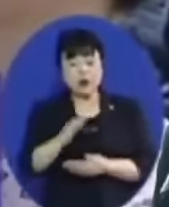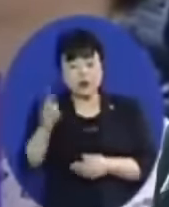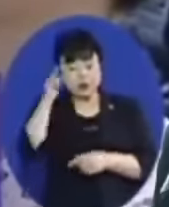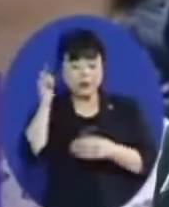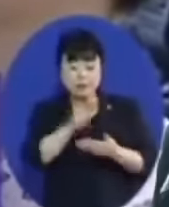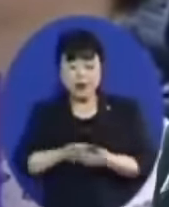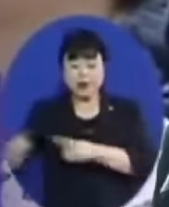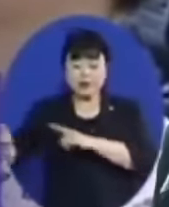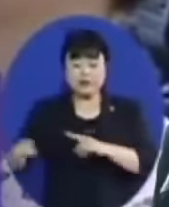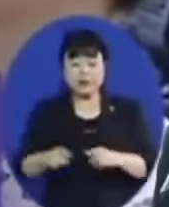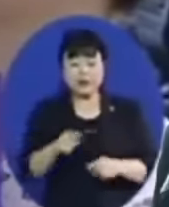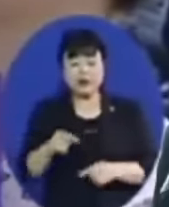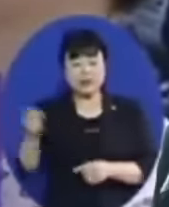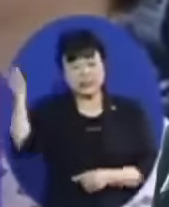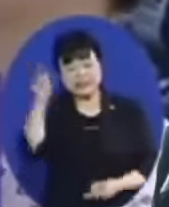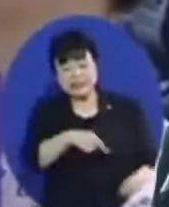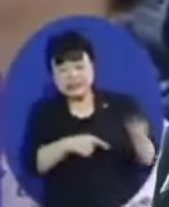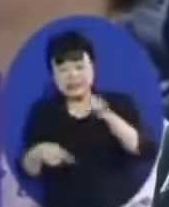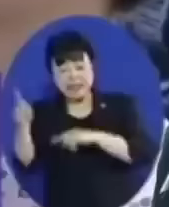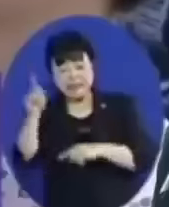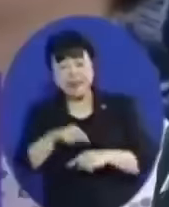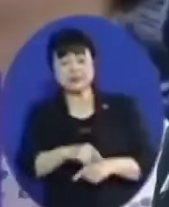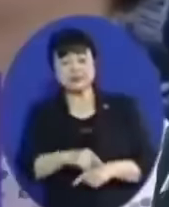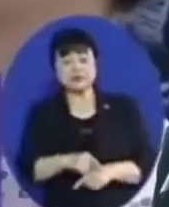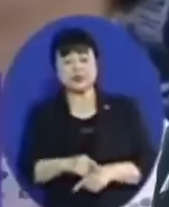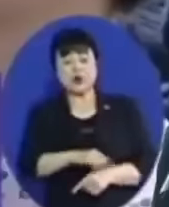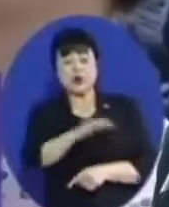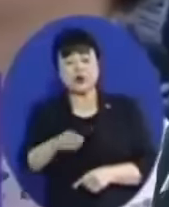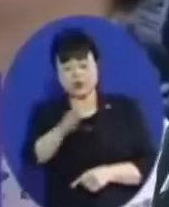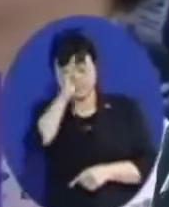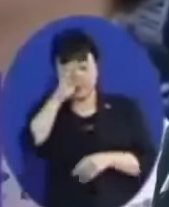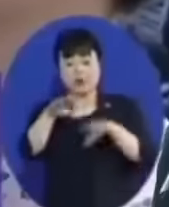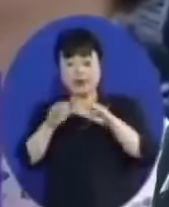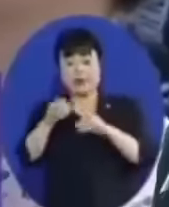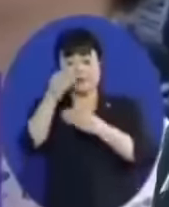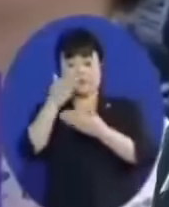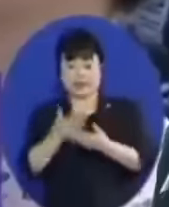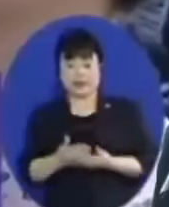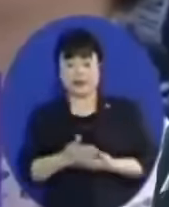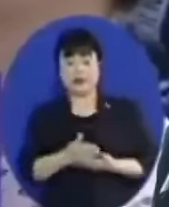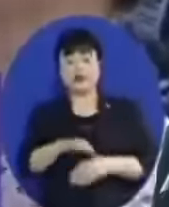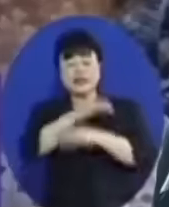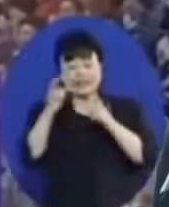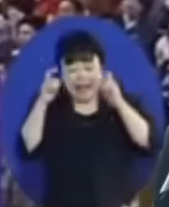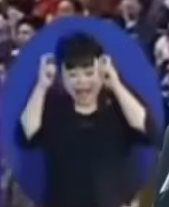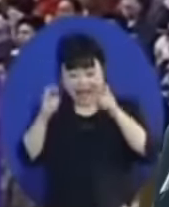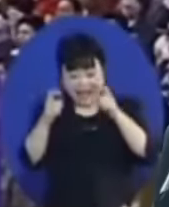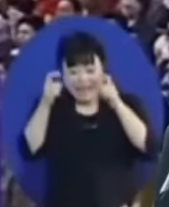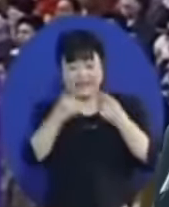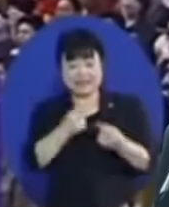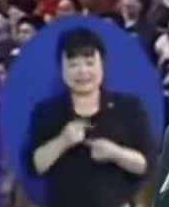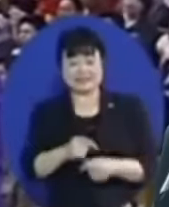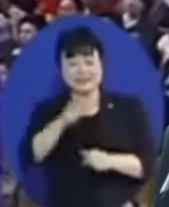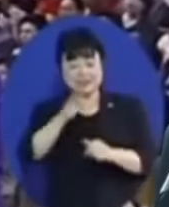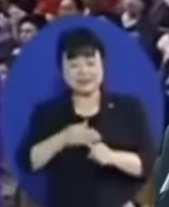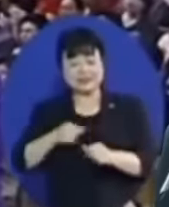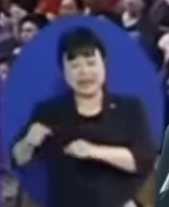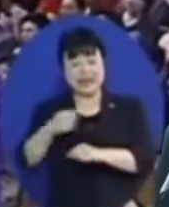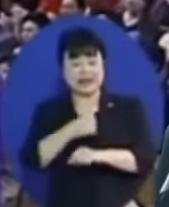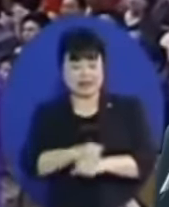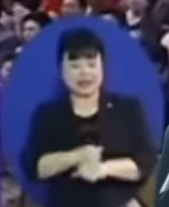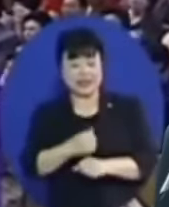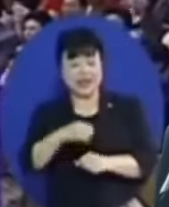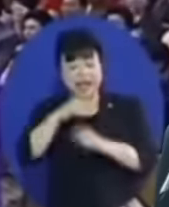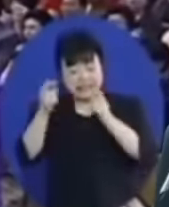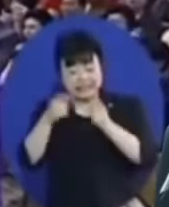받음으로 우리는 평화를 누리고 그가 채찍에 맞음으로 우리는 나음을 받았도다. 우리는 다 양 같아서 그가